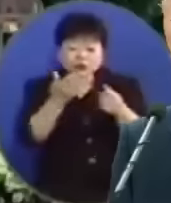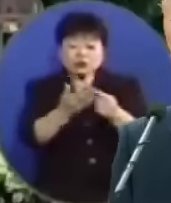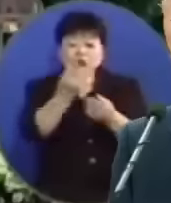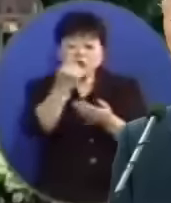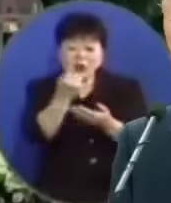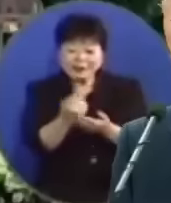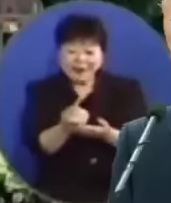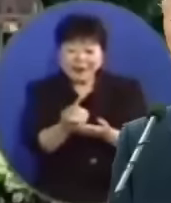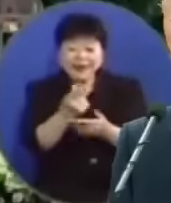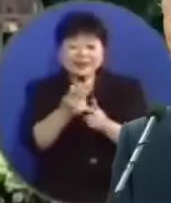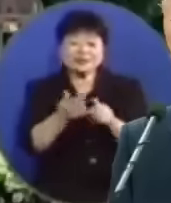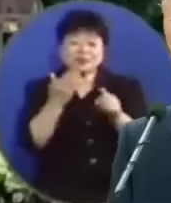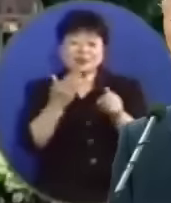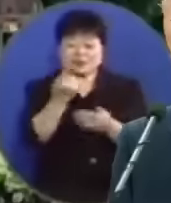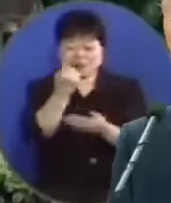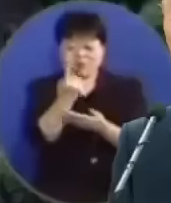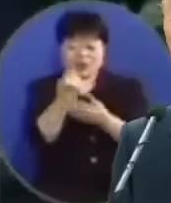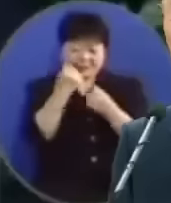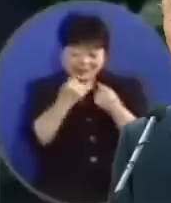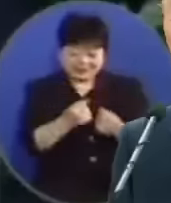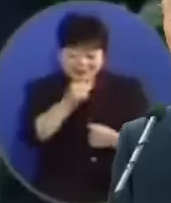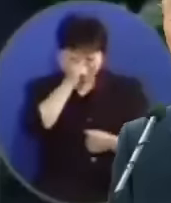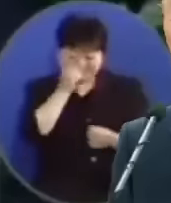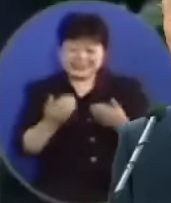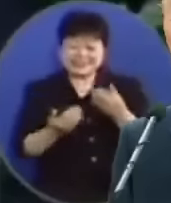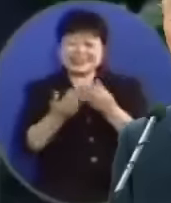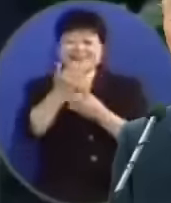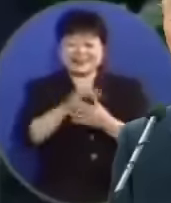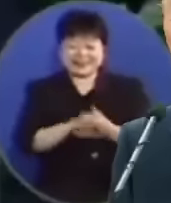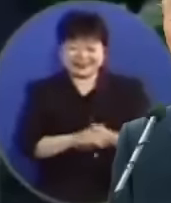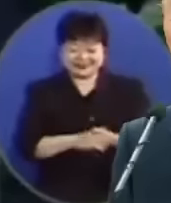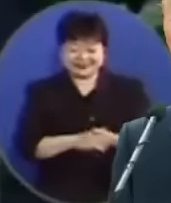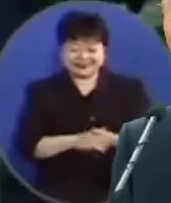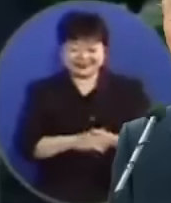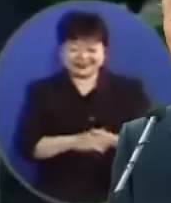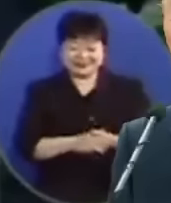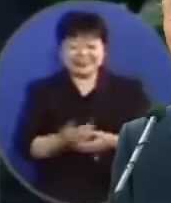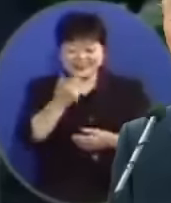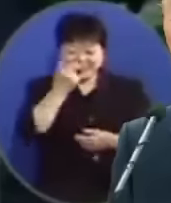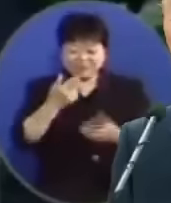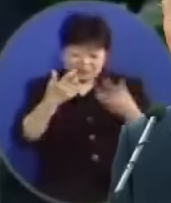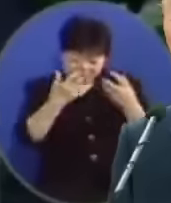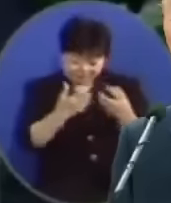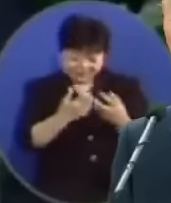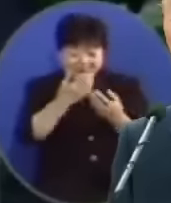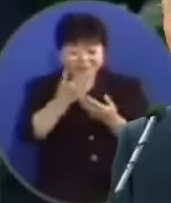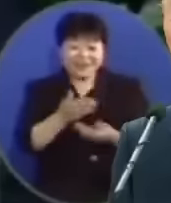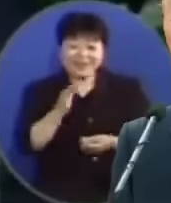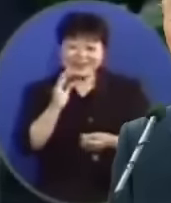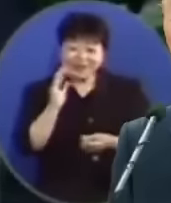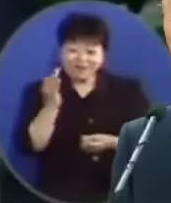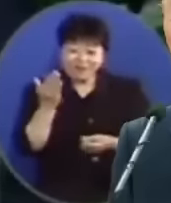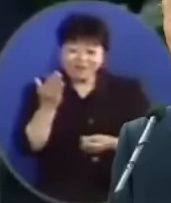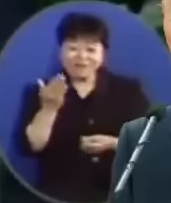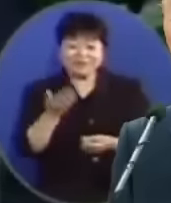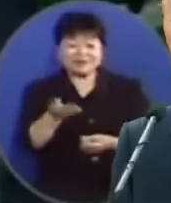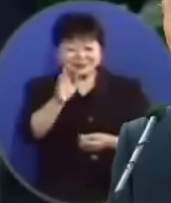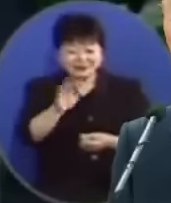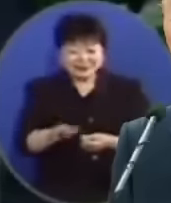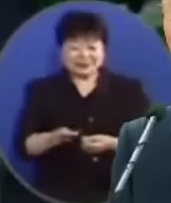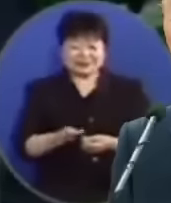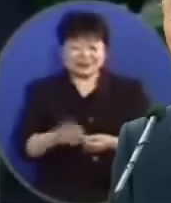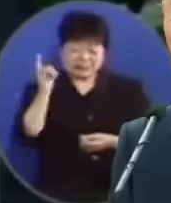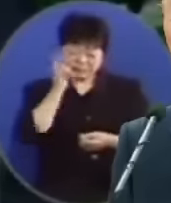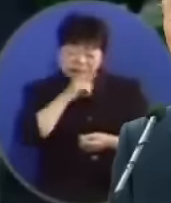것이라. 예수님이 와 계시면 좋은 일이 자꾸 일어나는 것입니다. 생명을 얻게 더 풍성히 얻습니다. 그런데